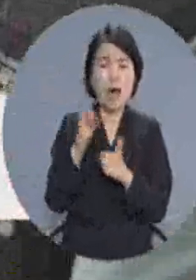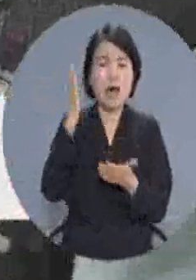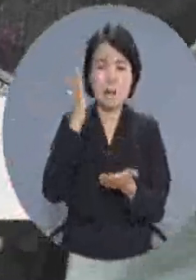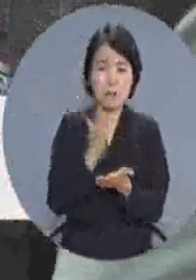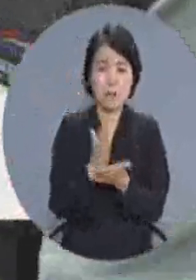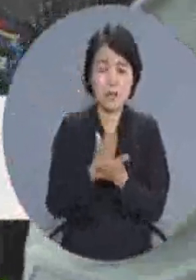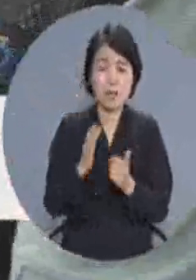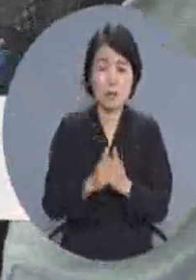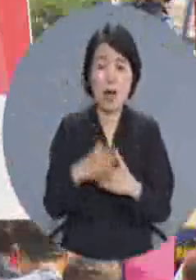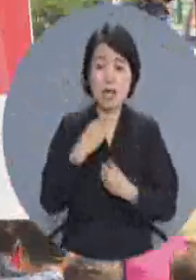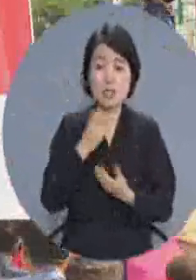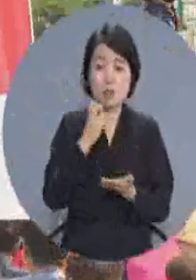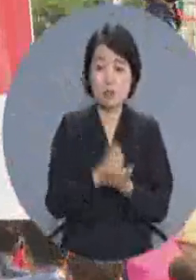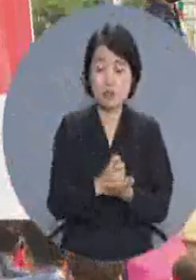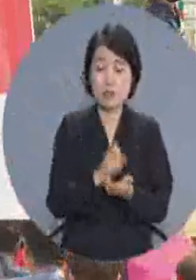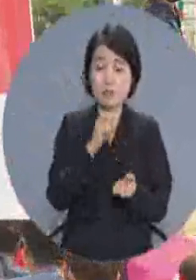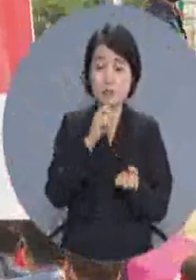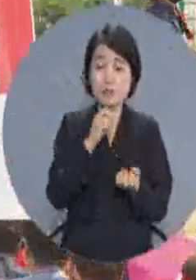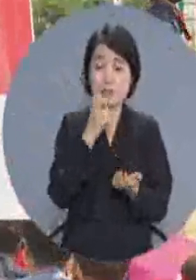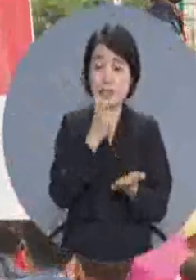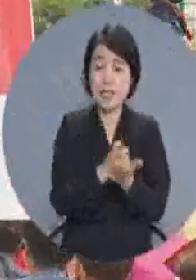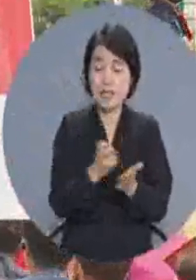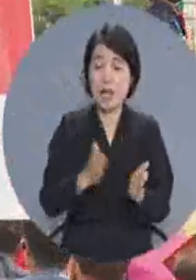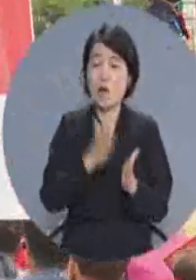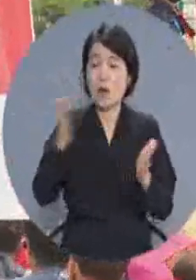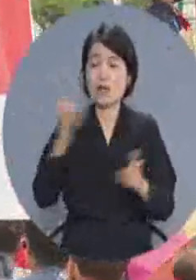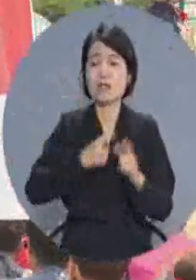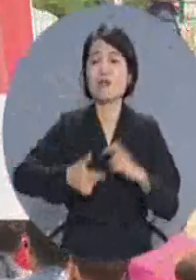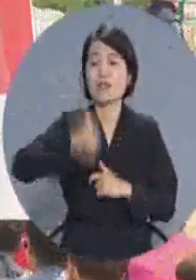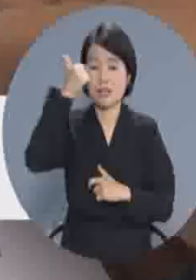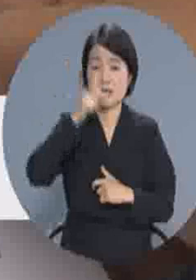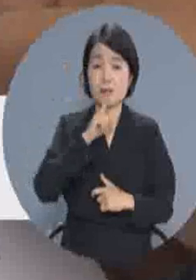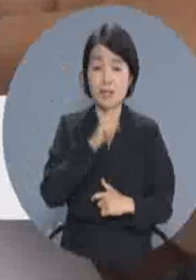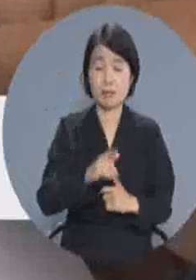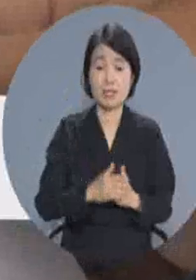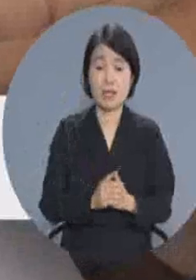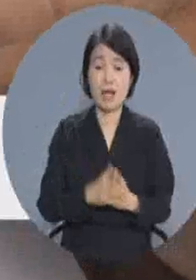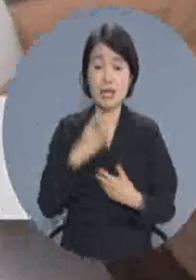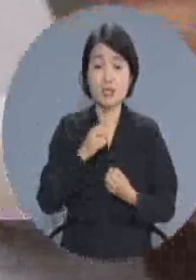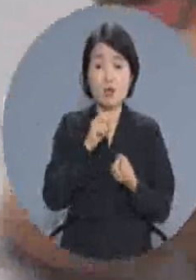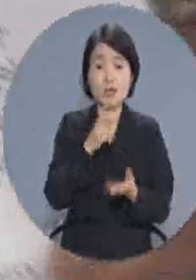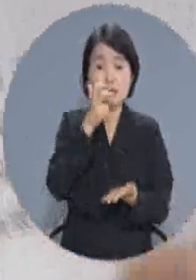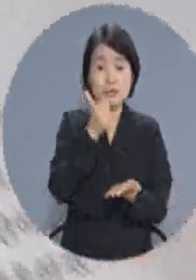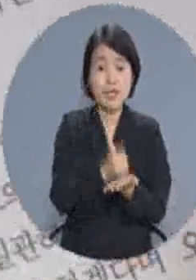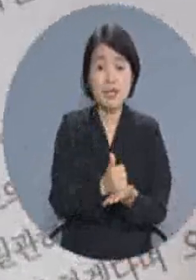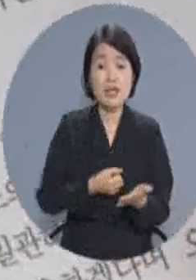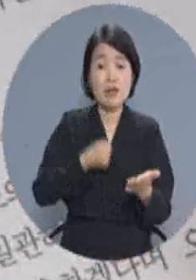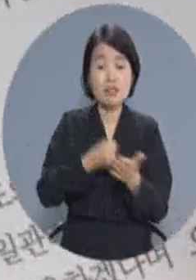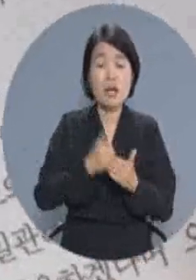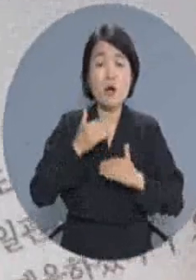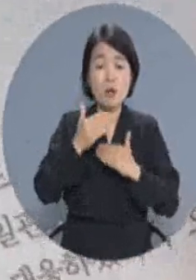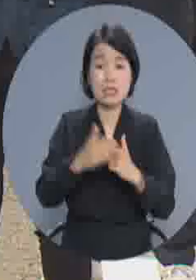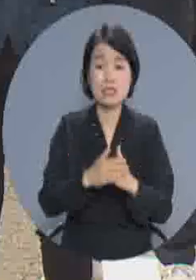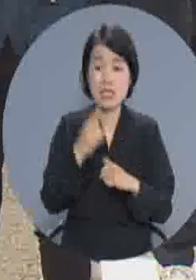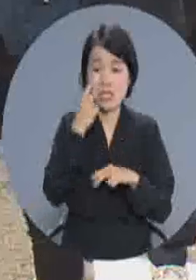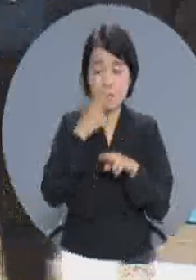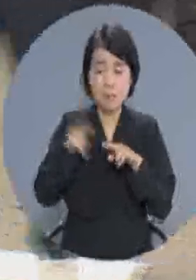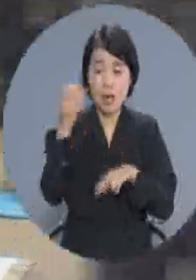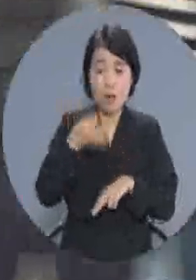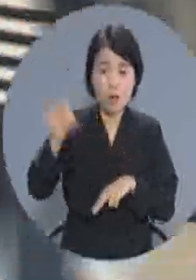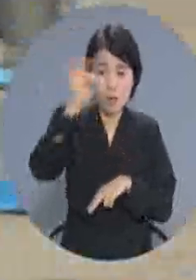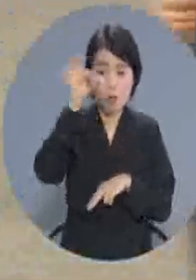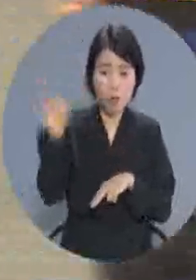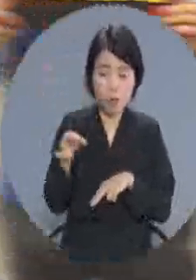아니라 안전운임제를 확대 적용하는 게 낫다고 주장합니다. 안전운임제를 결정하는 과정에 유가 인상